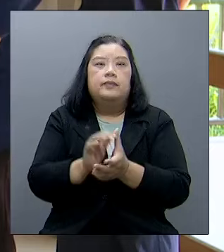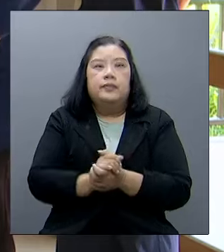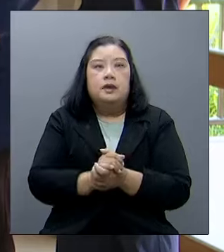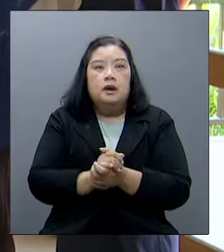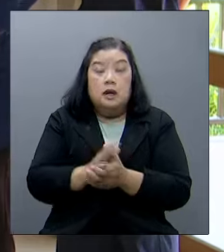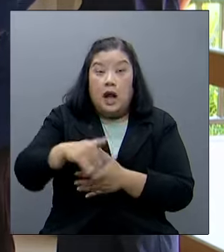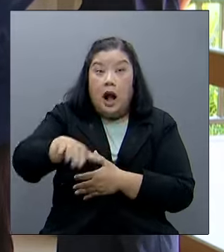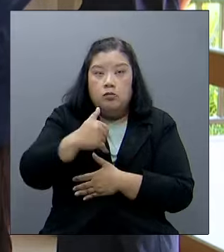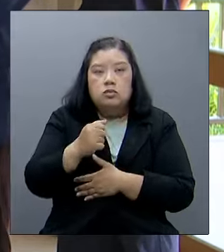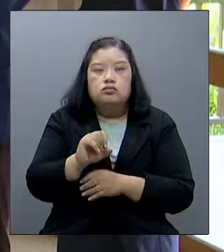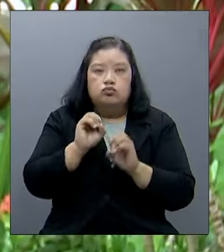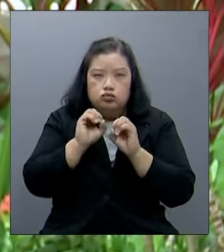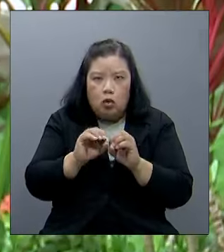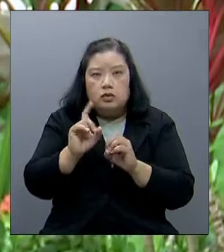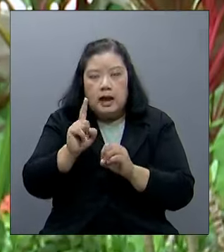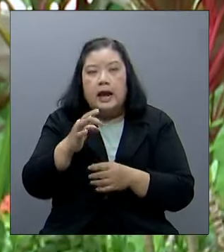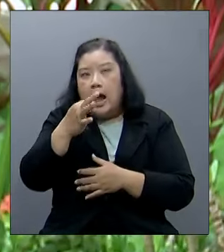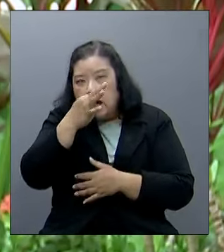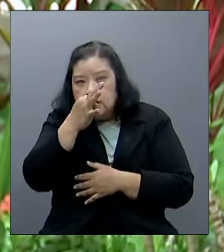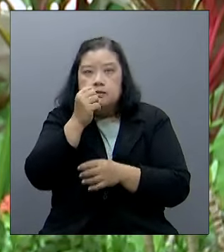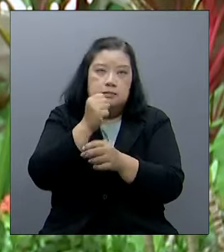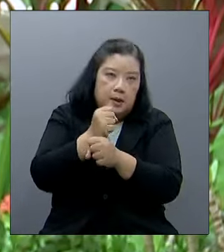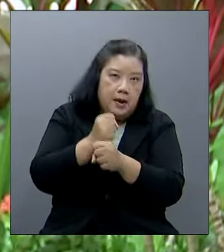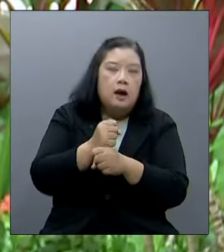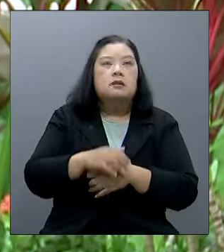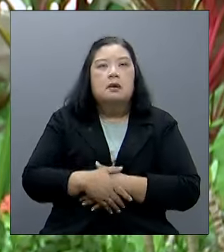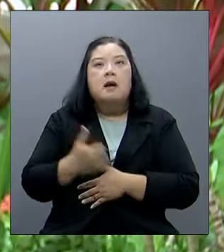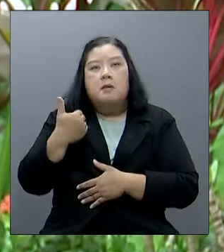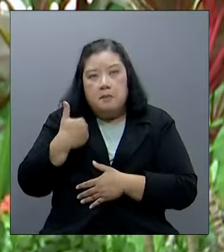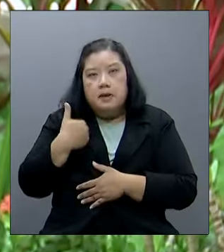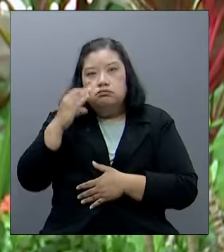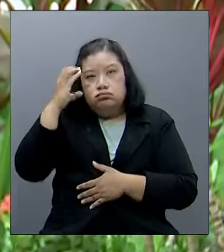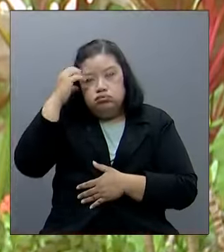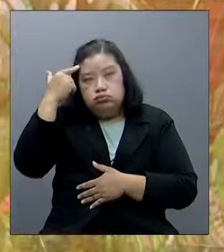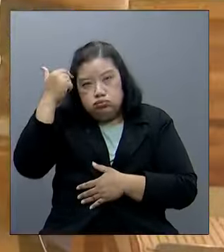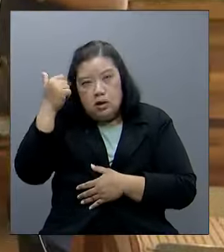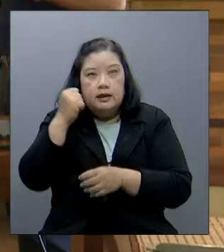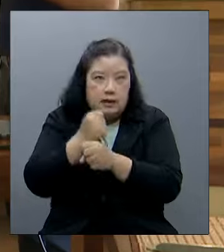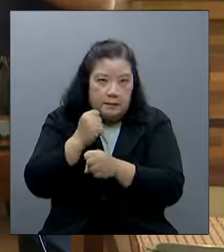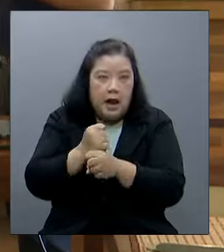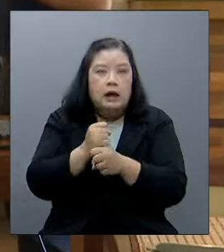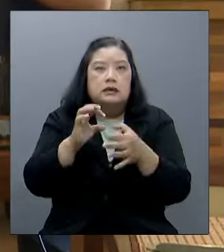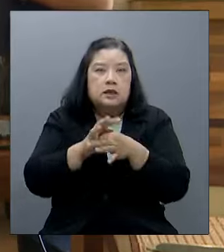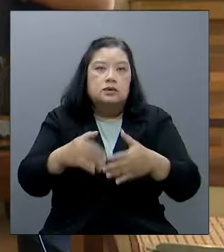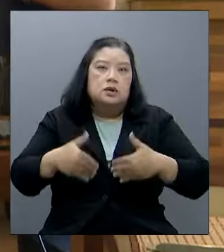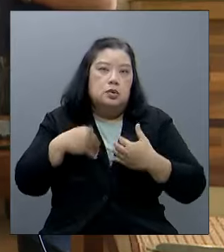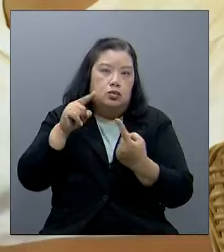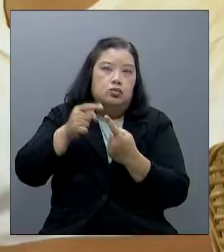มีการงานแล้วก็ความรู้มากมายครับสร้างอนาคตของตัวเองได้ครับ